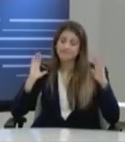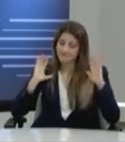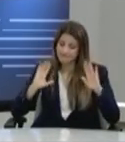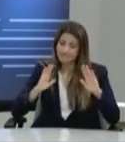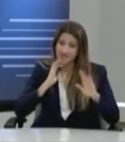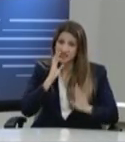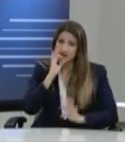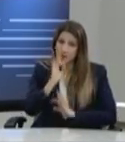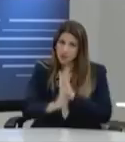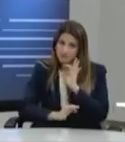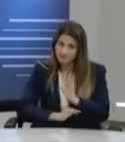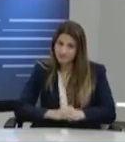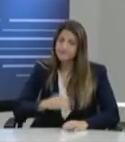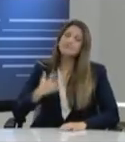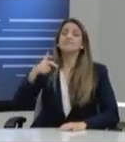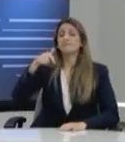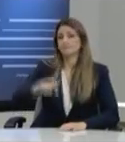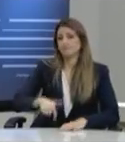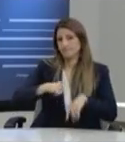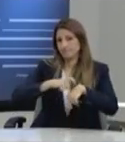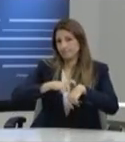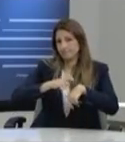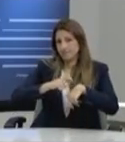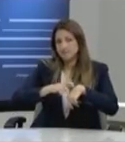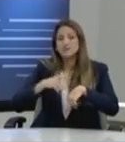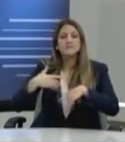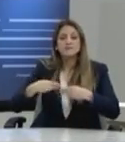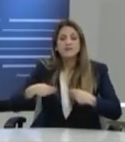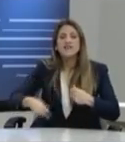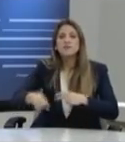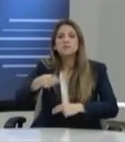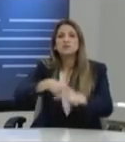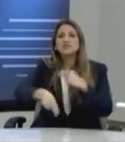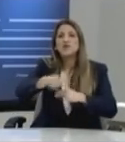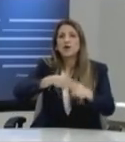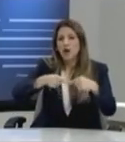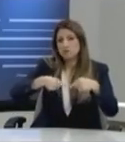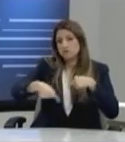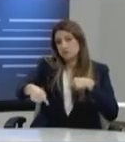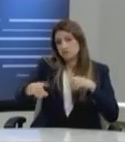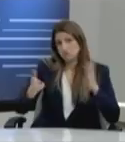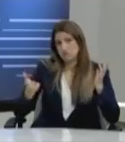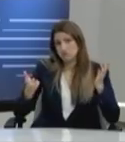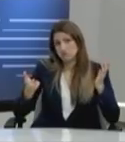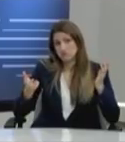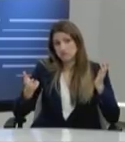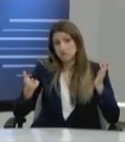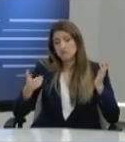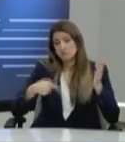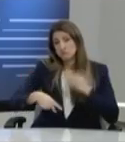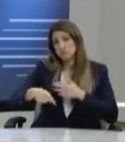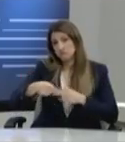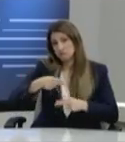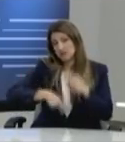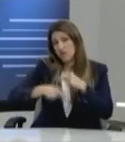δυστυχώς να προκύψει μέσα από τη διαφαινόμενη ψηφοφορία, εκτός αν έχουμε συνταρακτικές